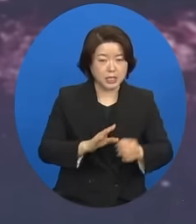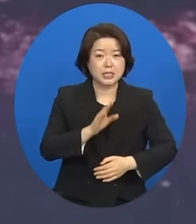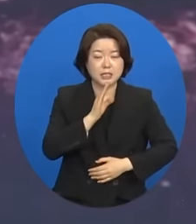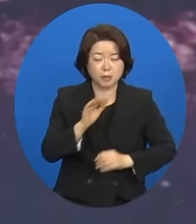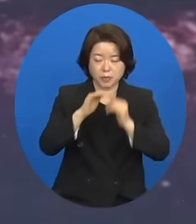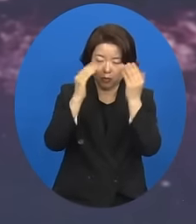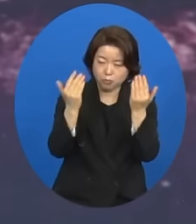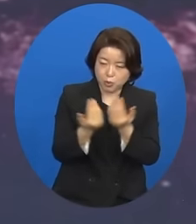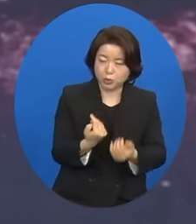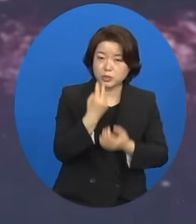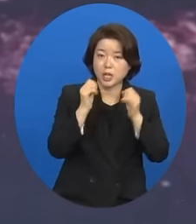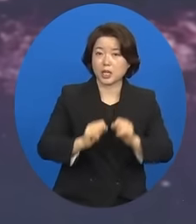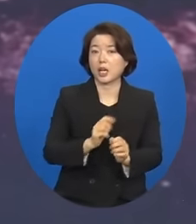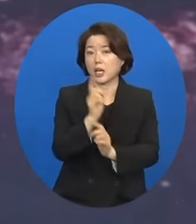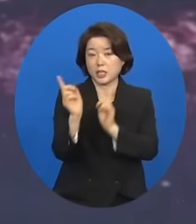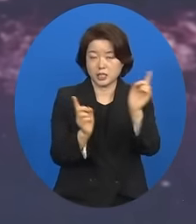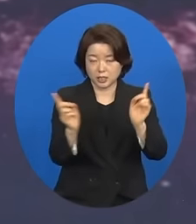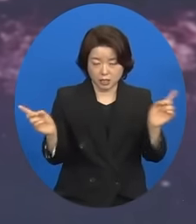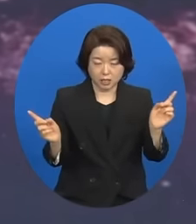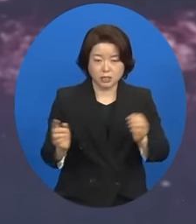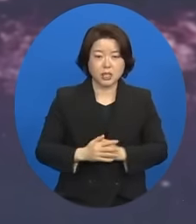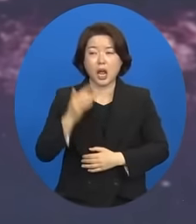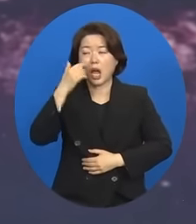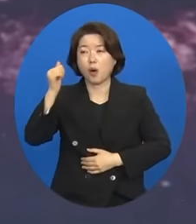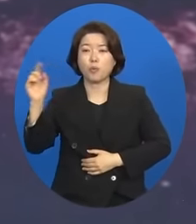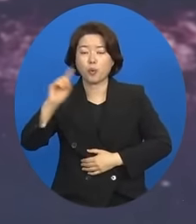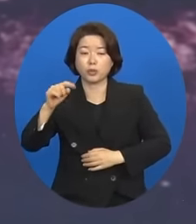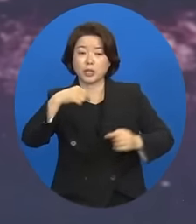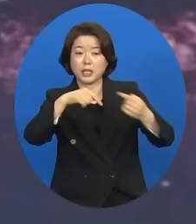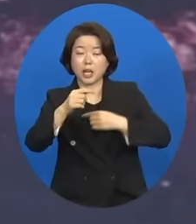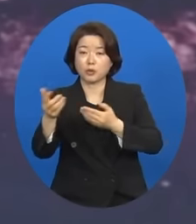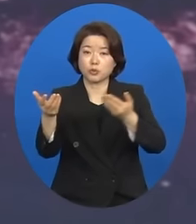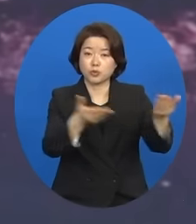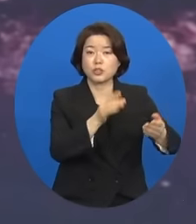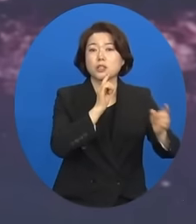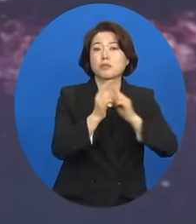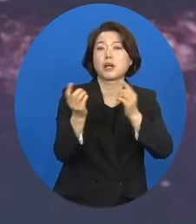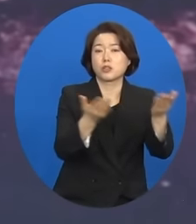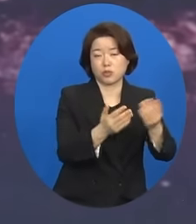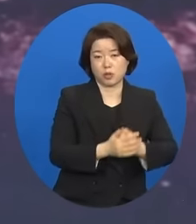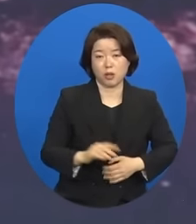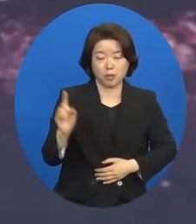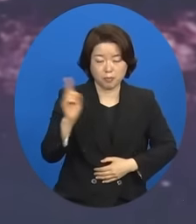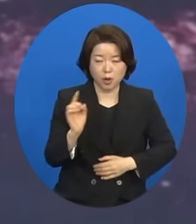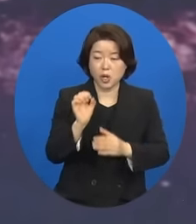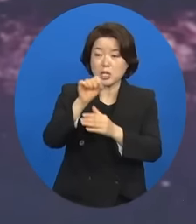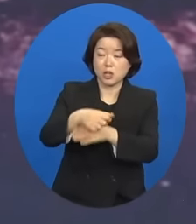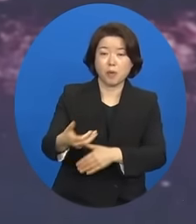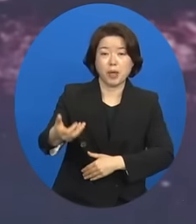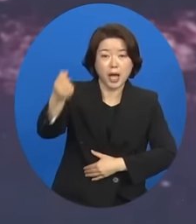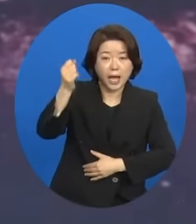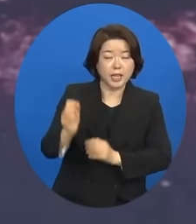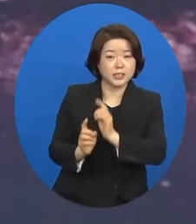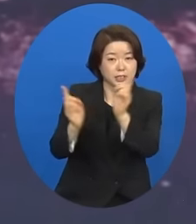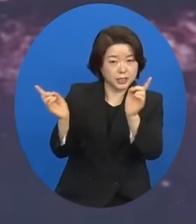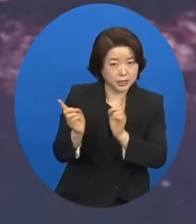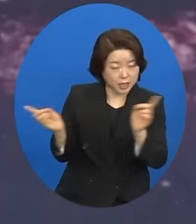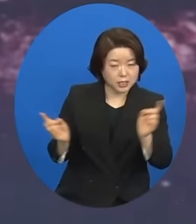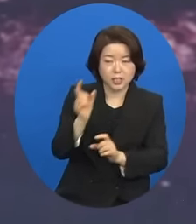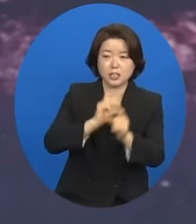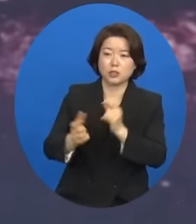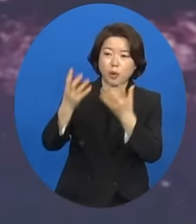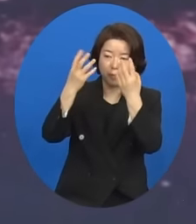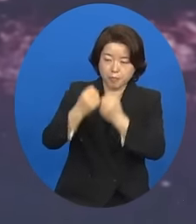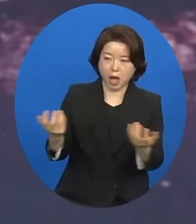가지를 아버지께서 어떻게 다시는지 대해 말씀하십니다 무릇 열매를 맺는 가지는 더 열매를